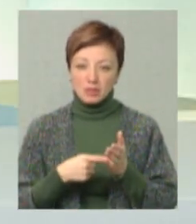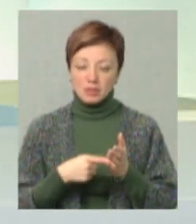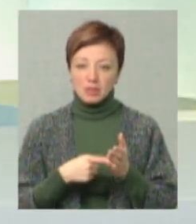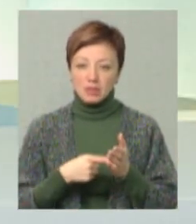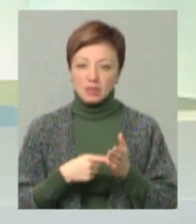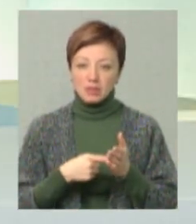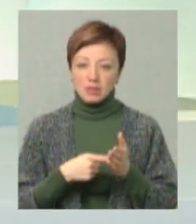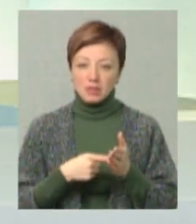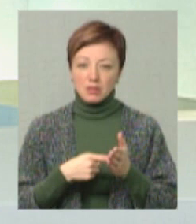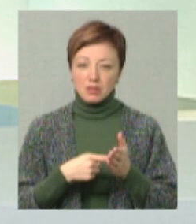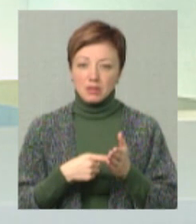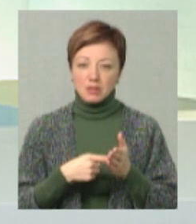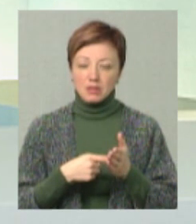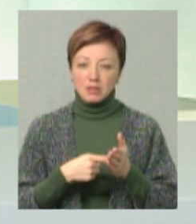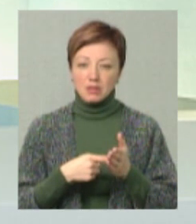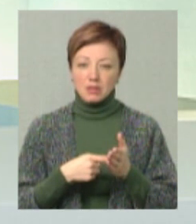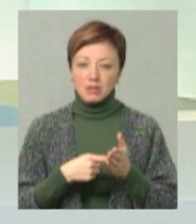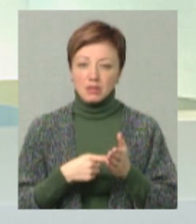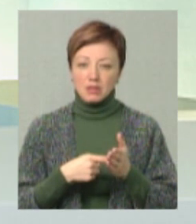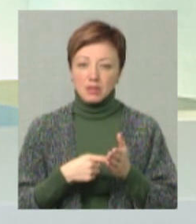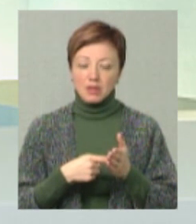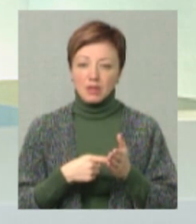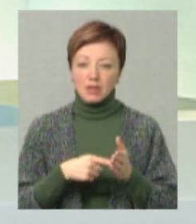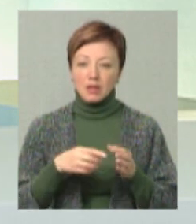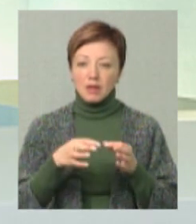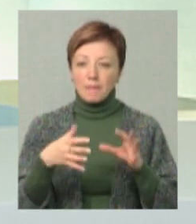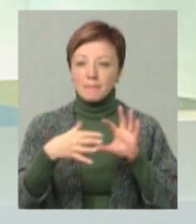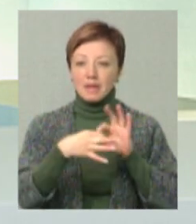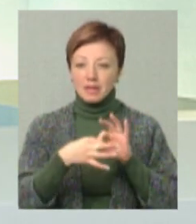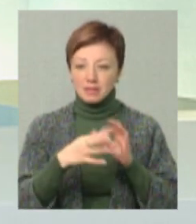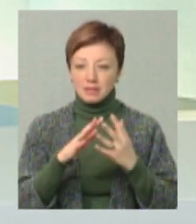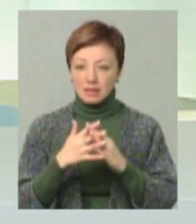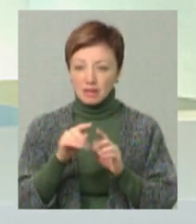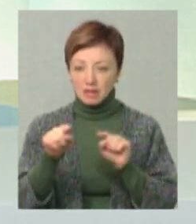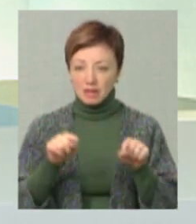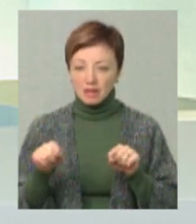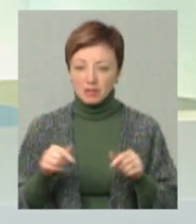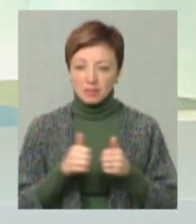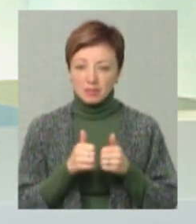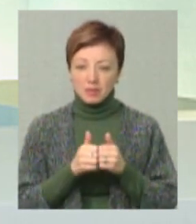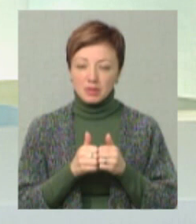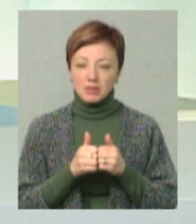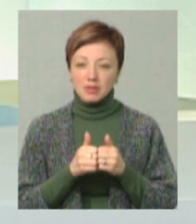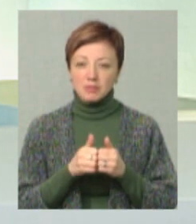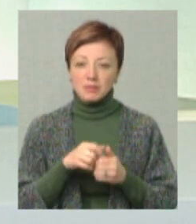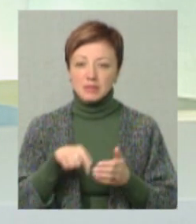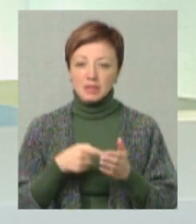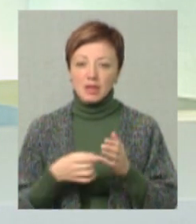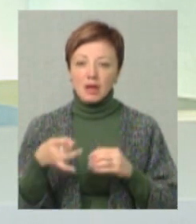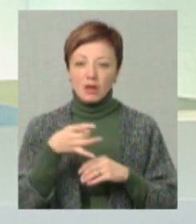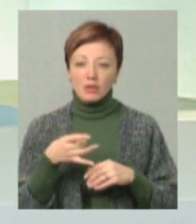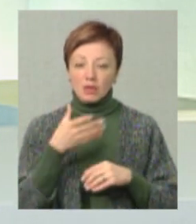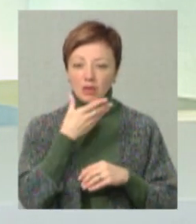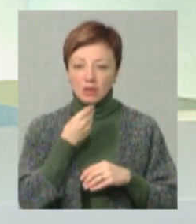міста, які в територіальній громаді міста вже в населених пунктах, приєднаних селах, по суті, при міських